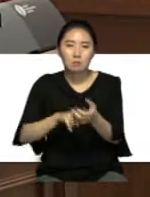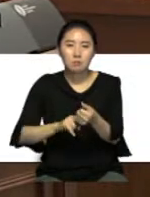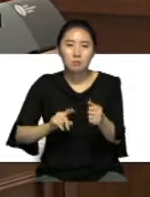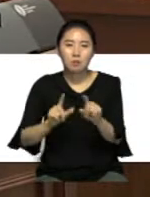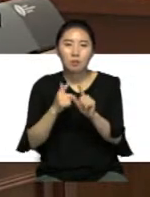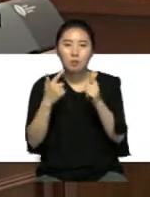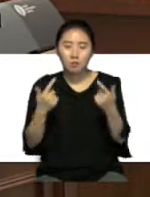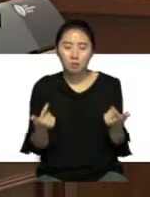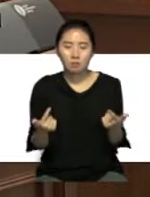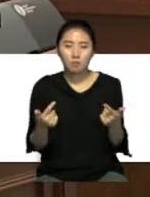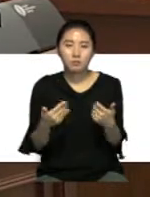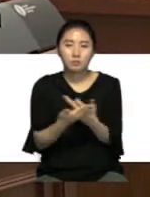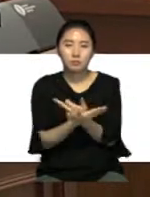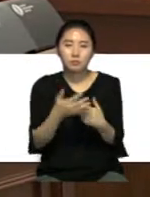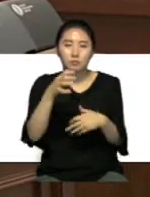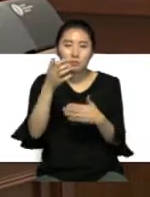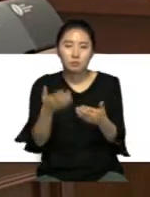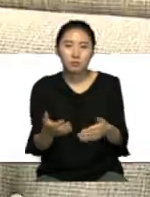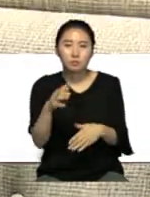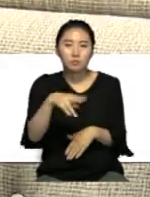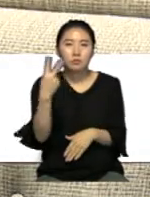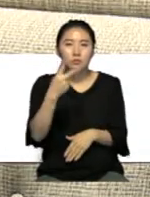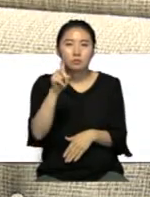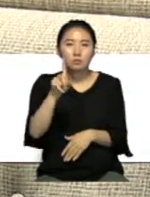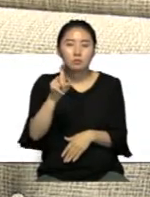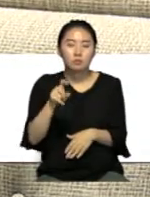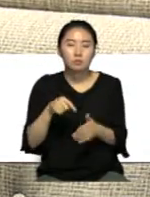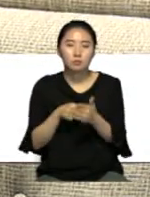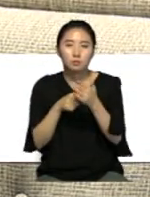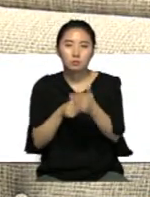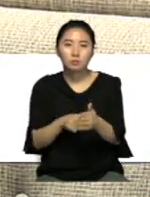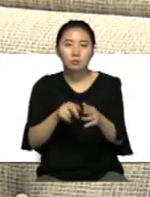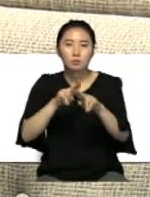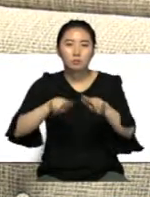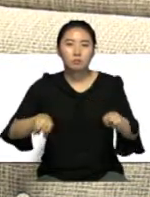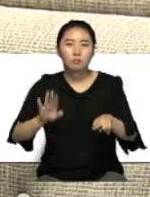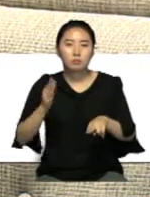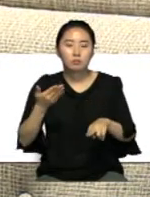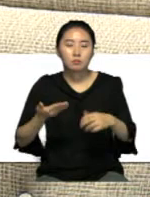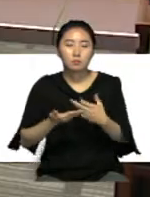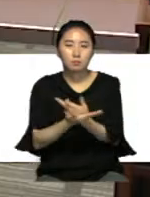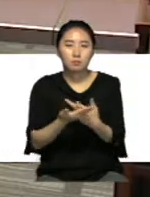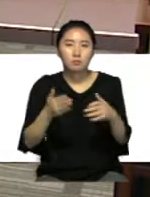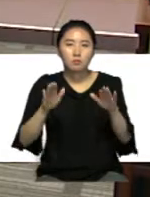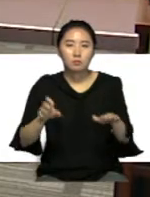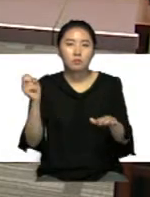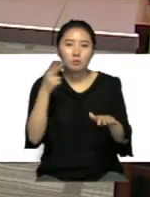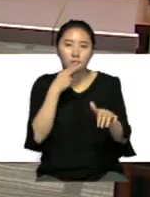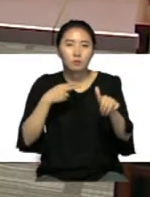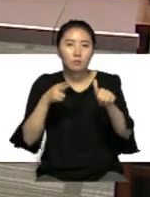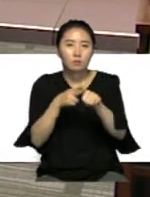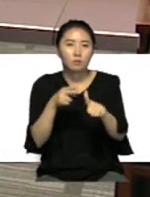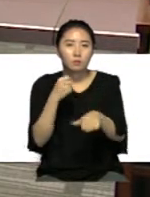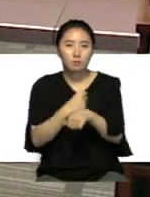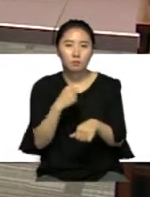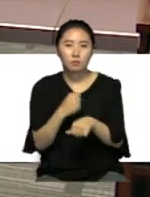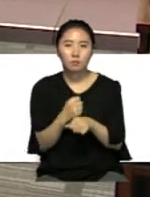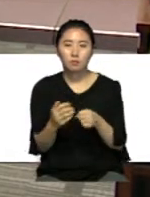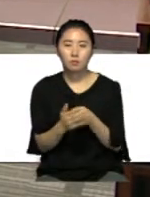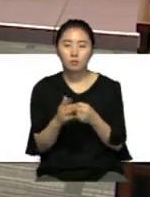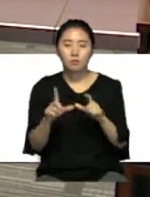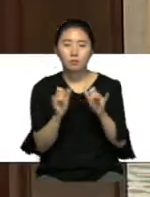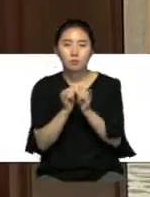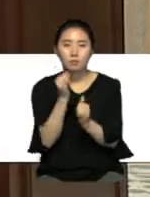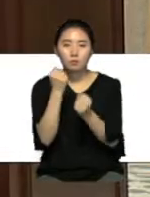있습니다. 또 제주도 휴양소는 지난 2011년 추진했다가 무산됐던 리조트를 이번에 또다시 매입하려는 데다